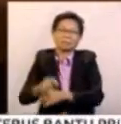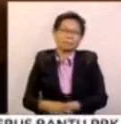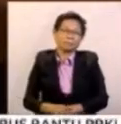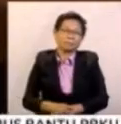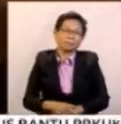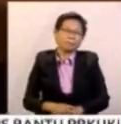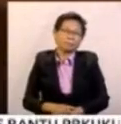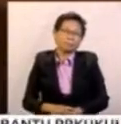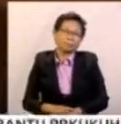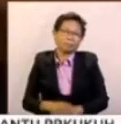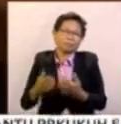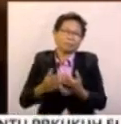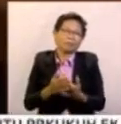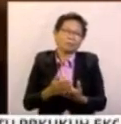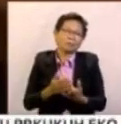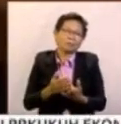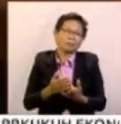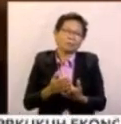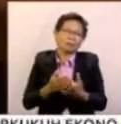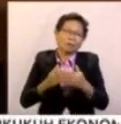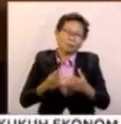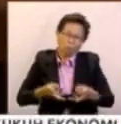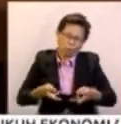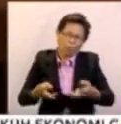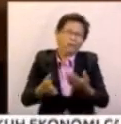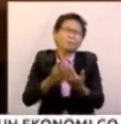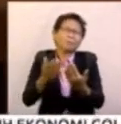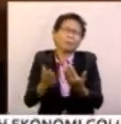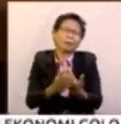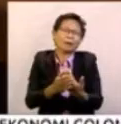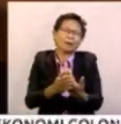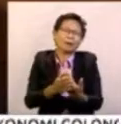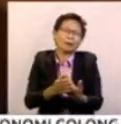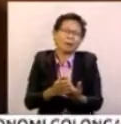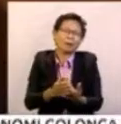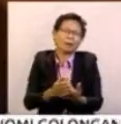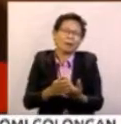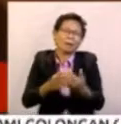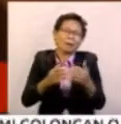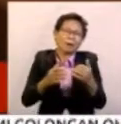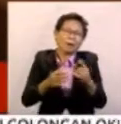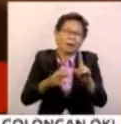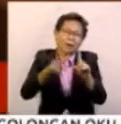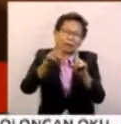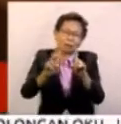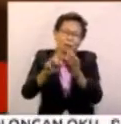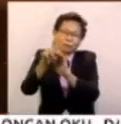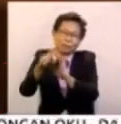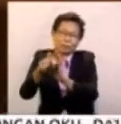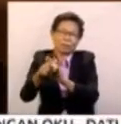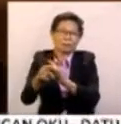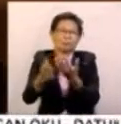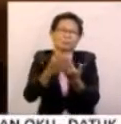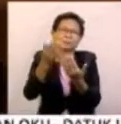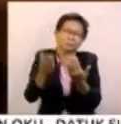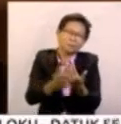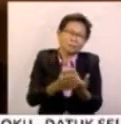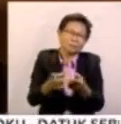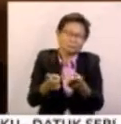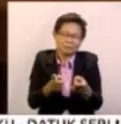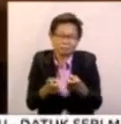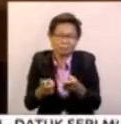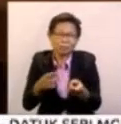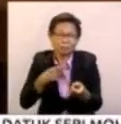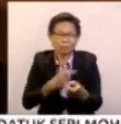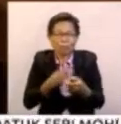is simple, we take one game at a time. Kita tak fikir, of course kita kena main untuk 120 minutes. We approach is simple, our discipline, the